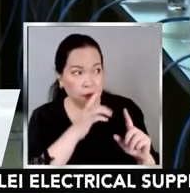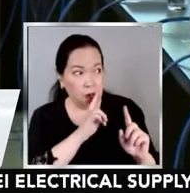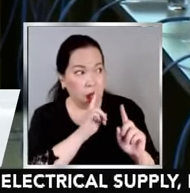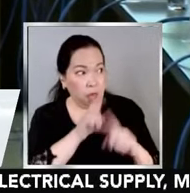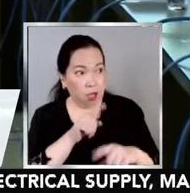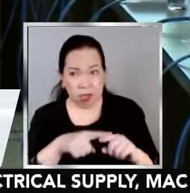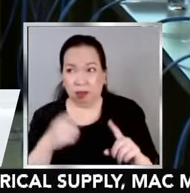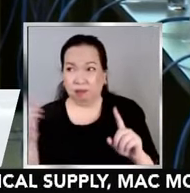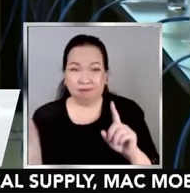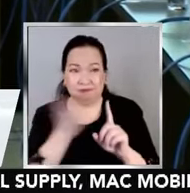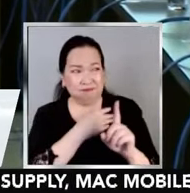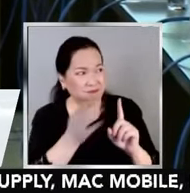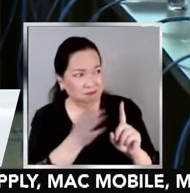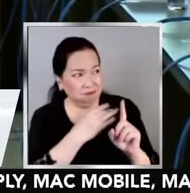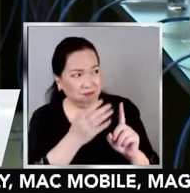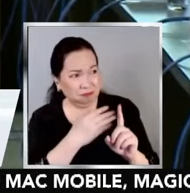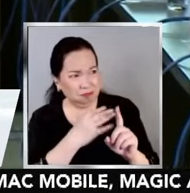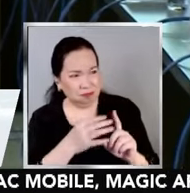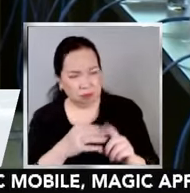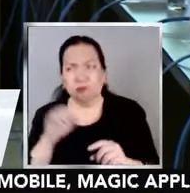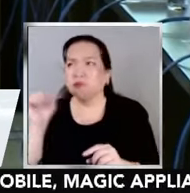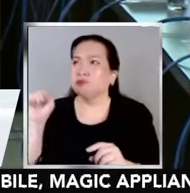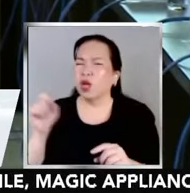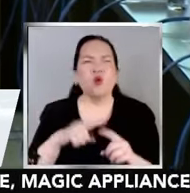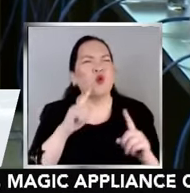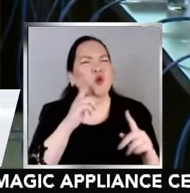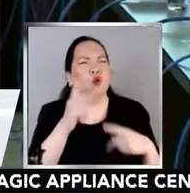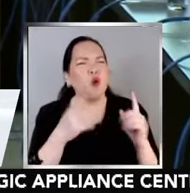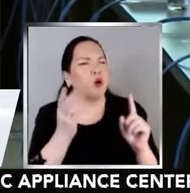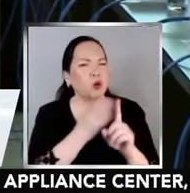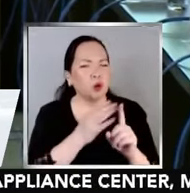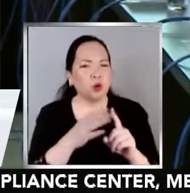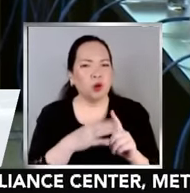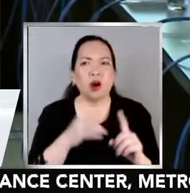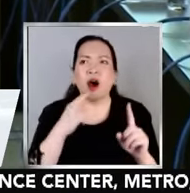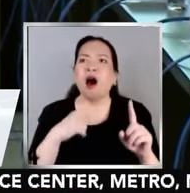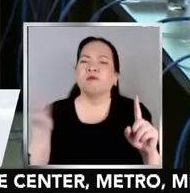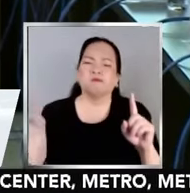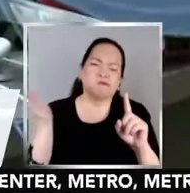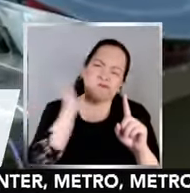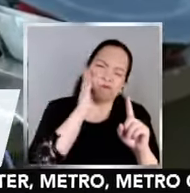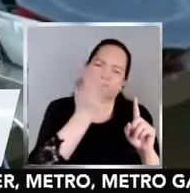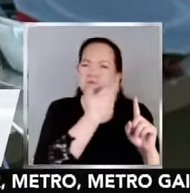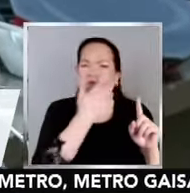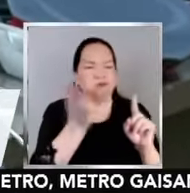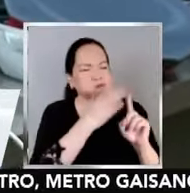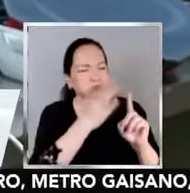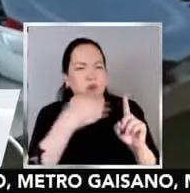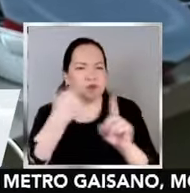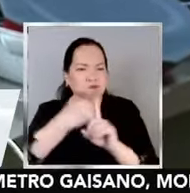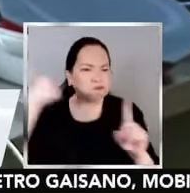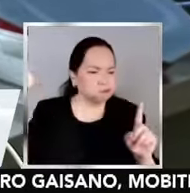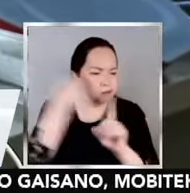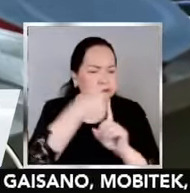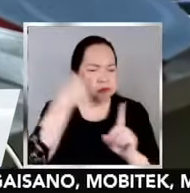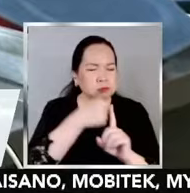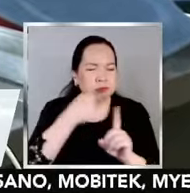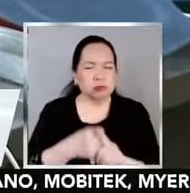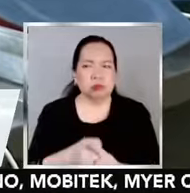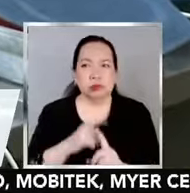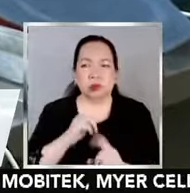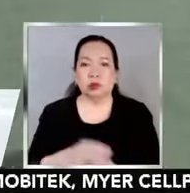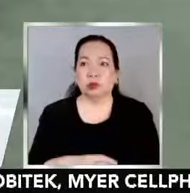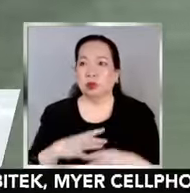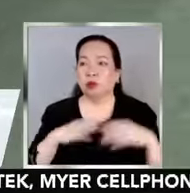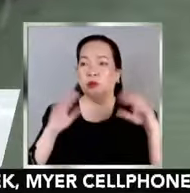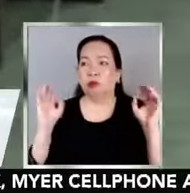Opo. Yung pananakit na ginawa, iho? Sinasampal po, tsaka sinasuntok po. Wala po, sir. Wala po kami dyan,